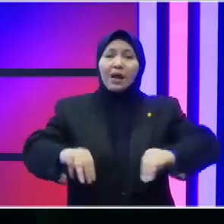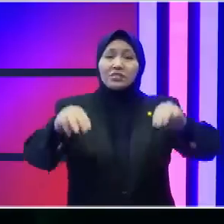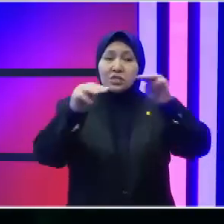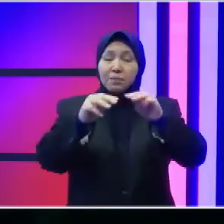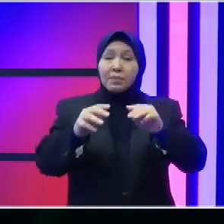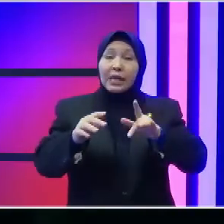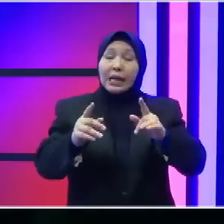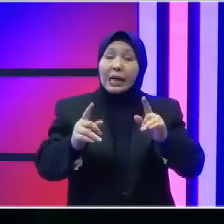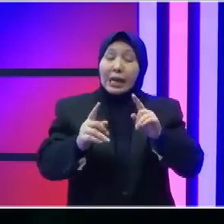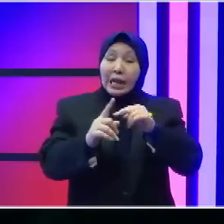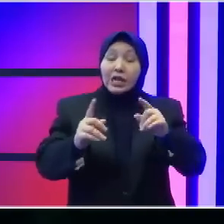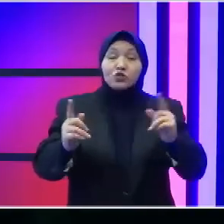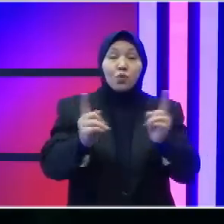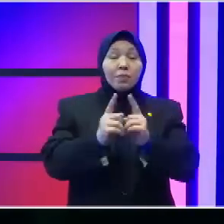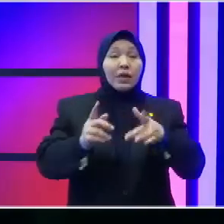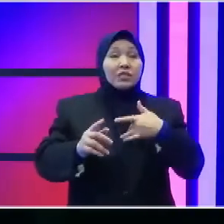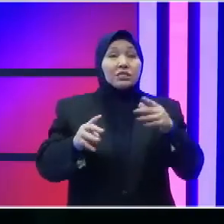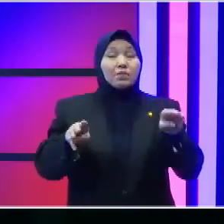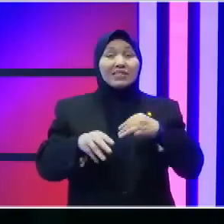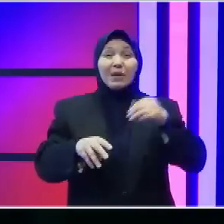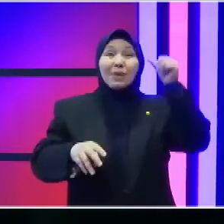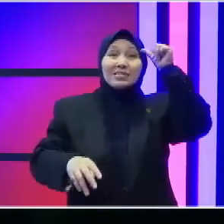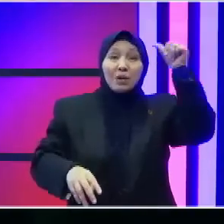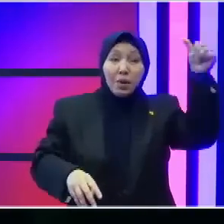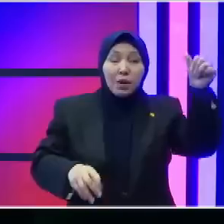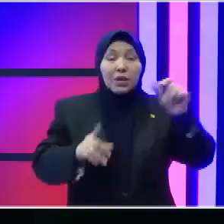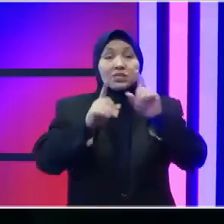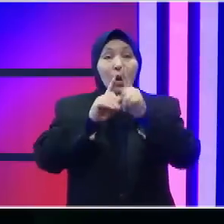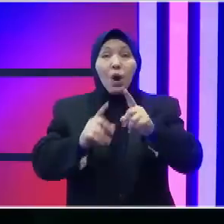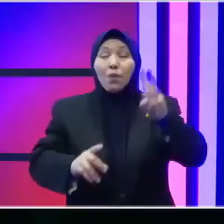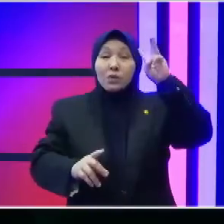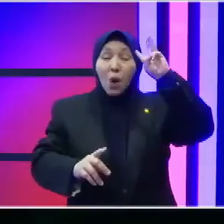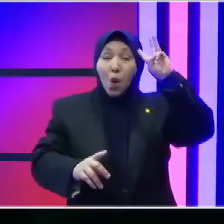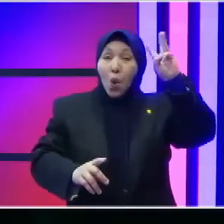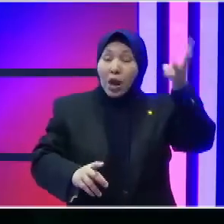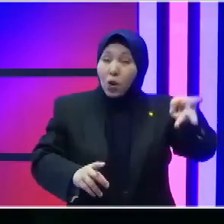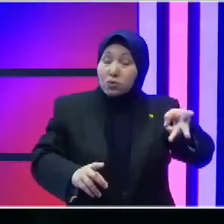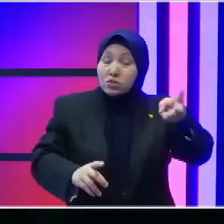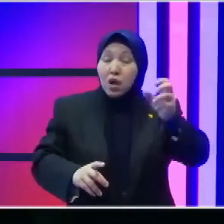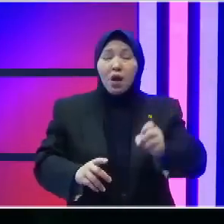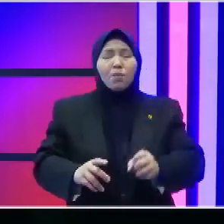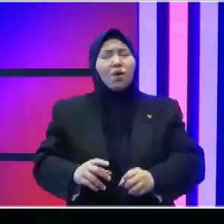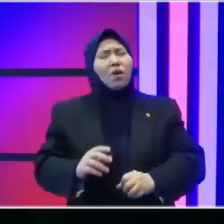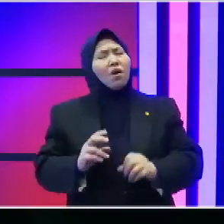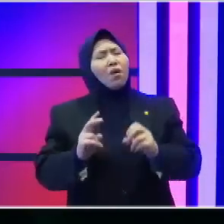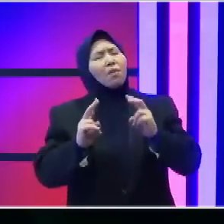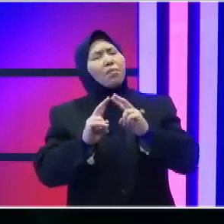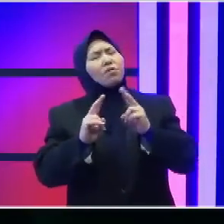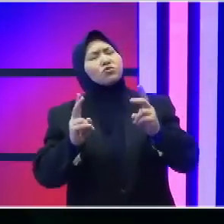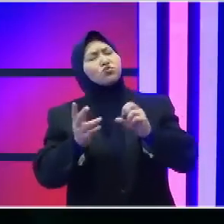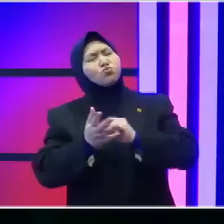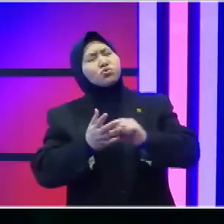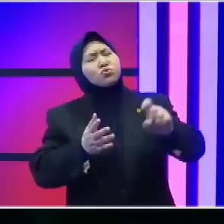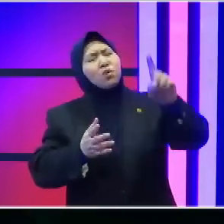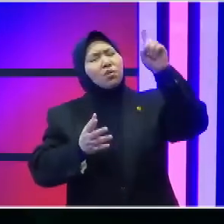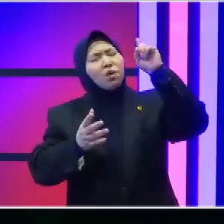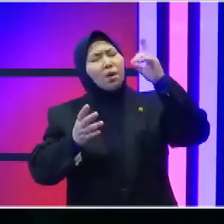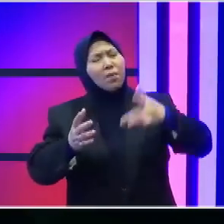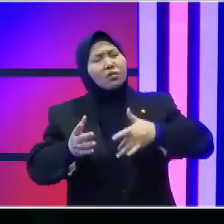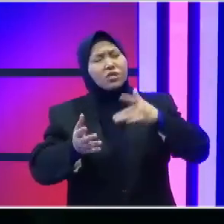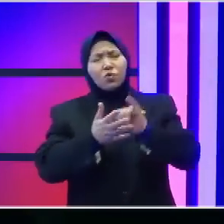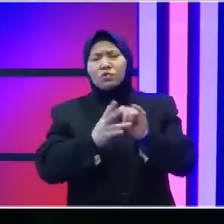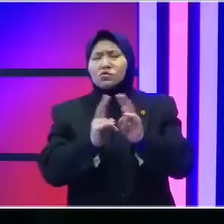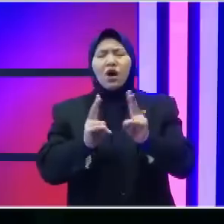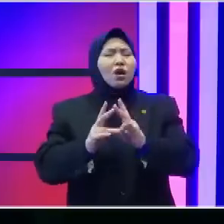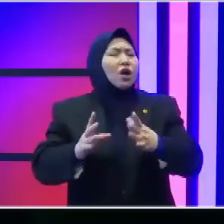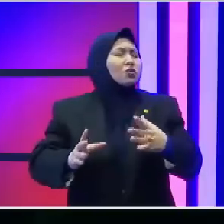dia rasa macam assalamualaikum. Bila dia jawab waalaikumsalam itu, subhanallah, perasaan yang suka